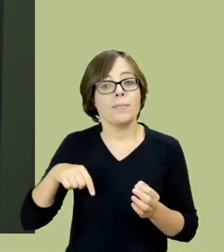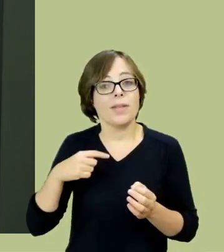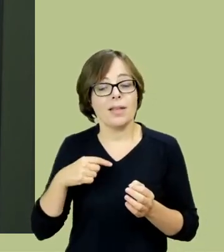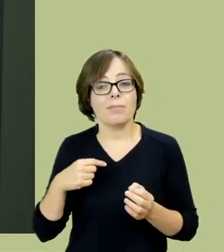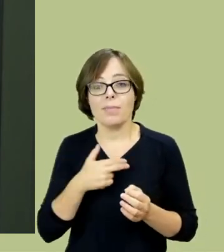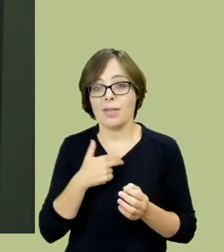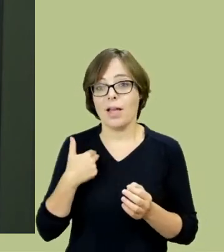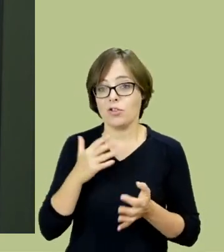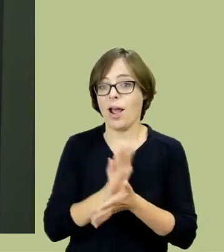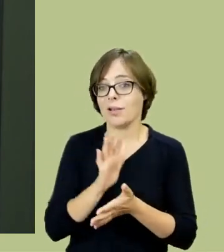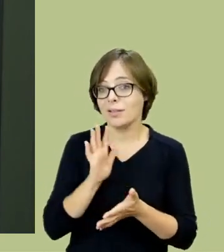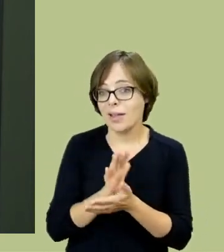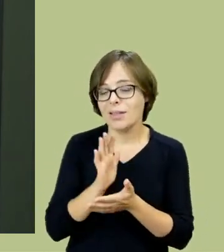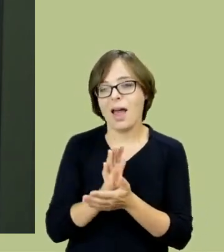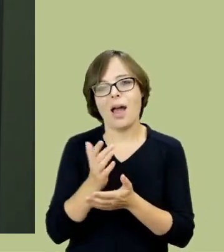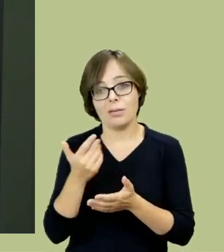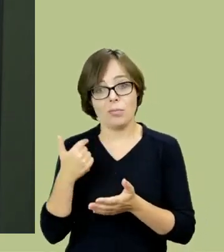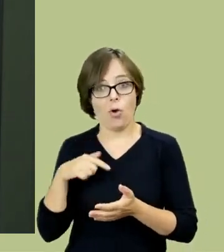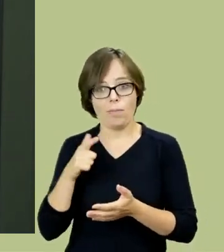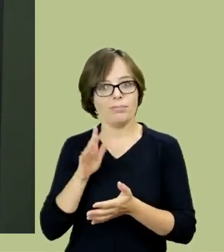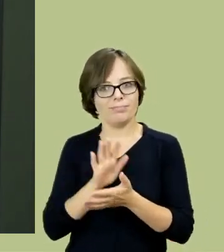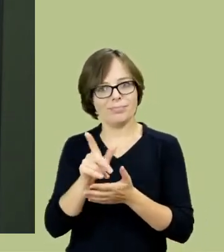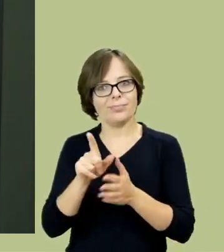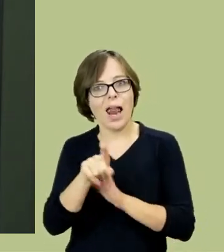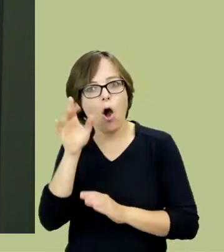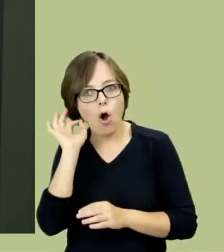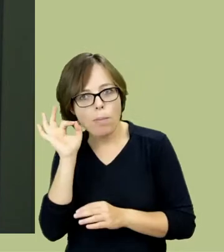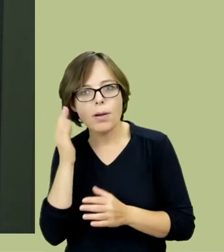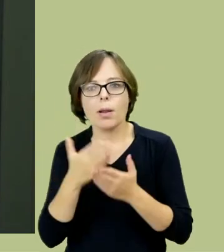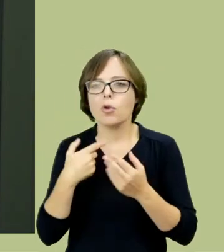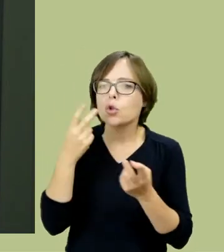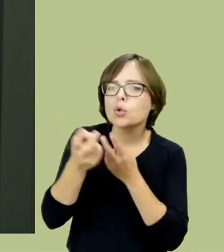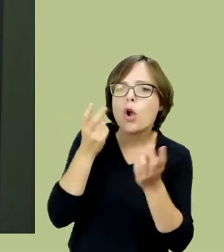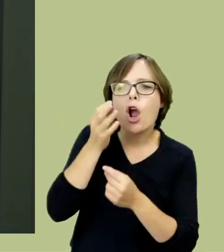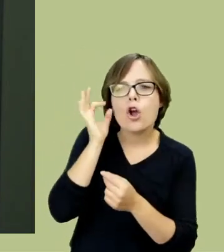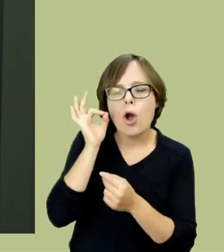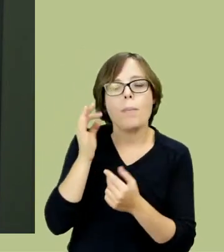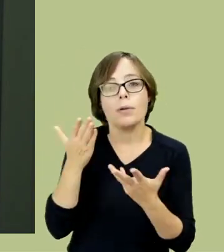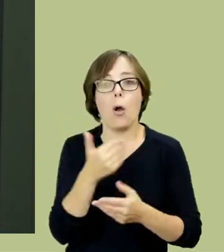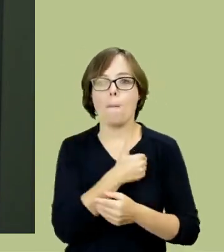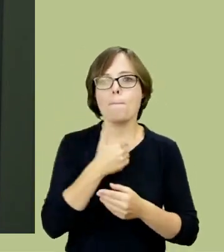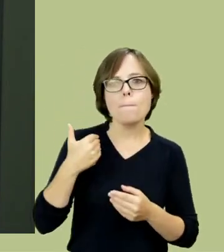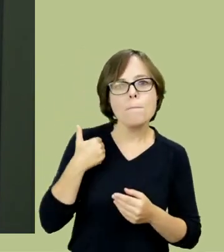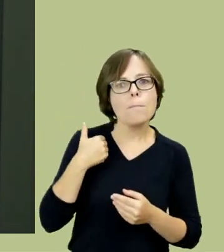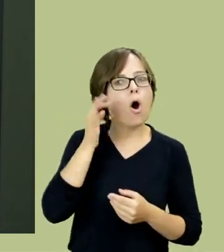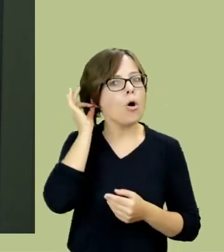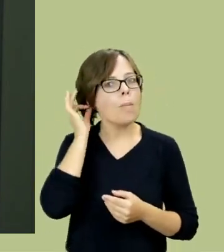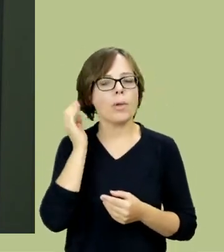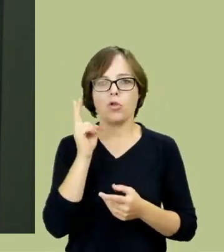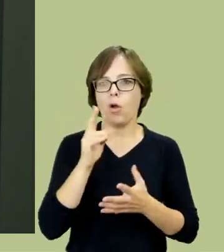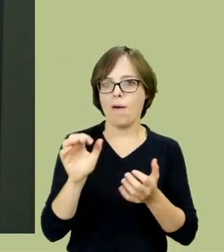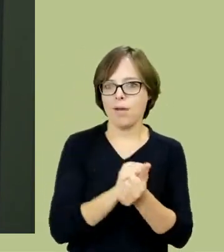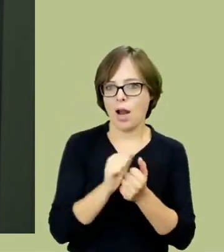zaczęły poszukiwać kobiet i oczywiście o Polkach walczących